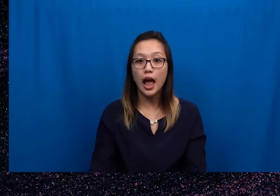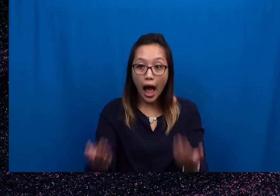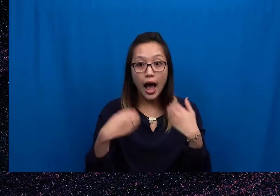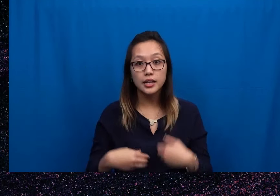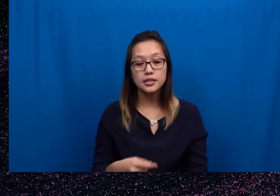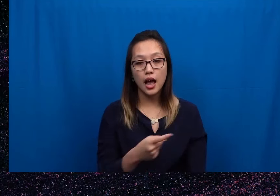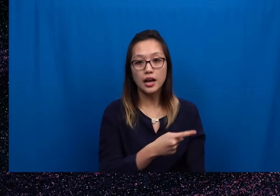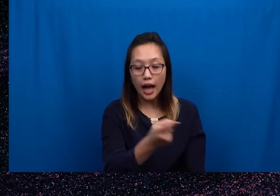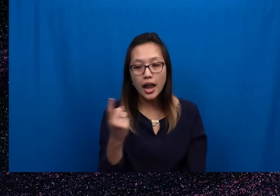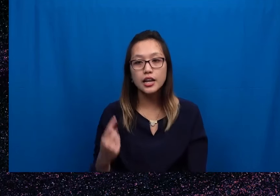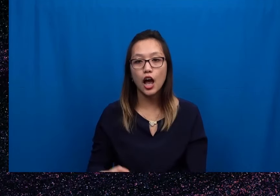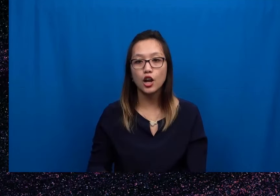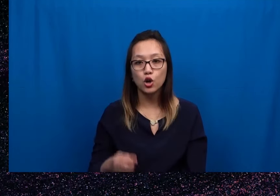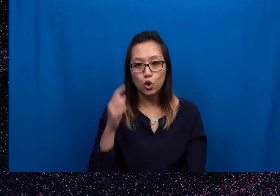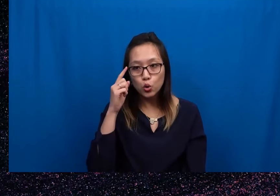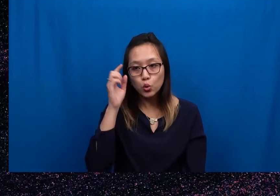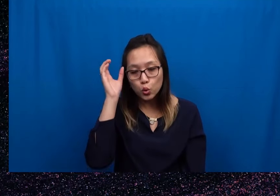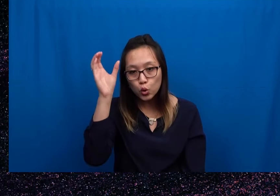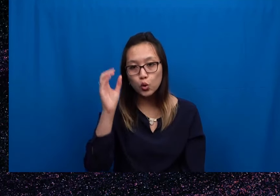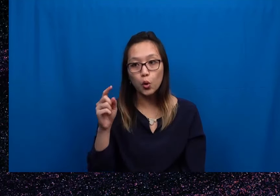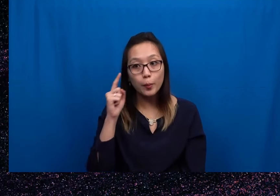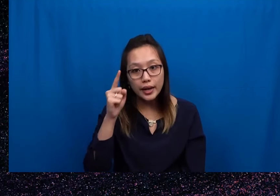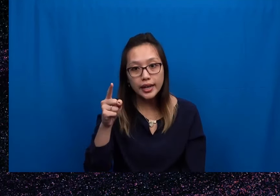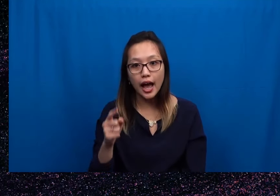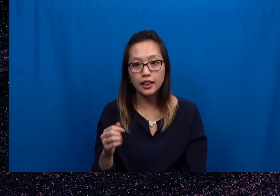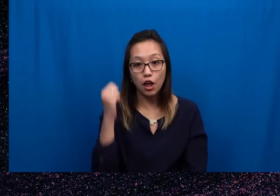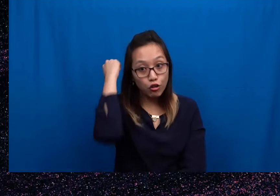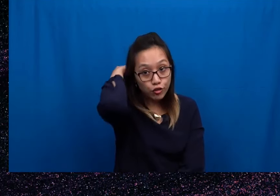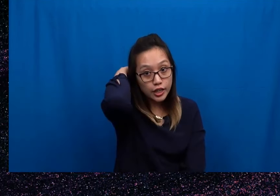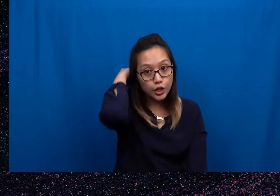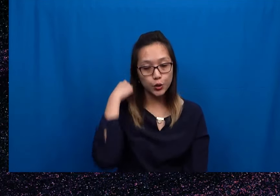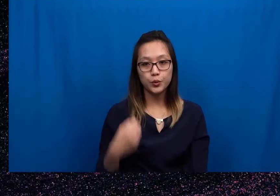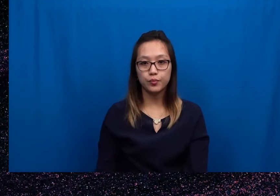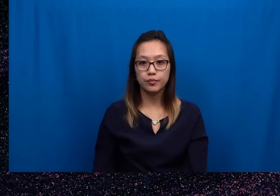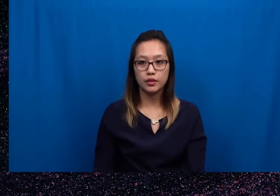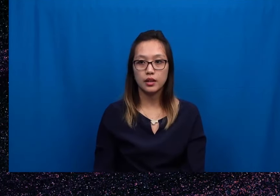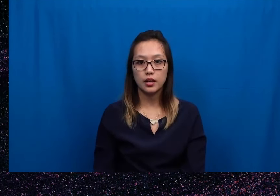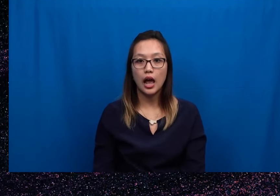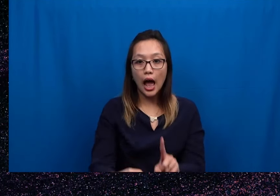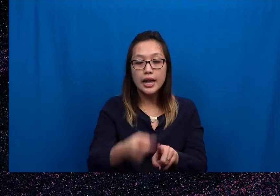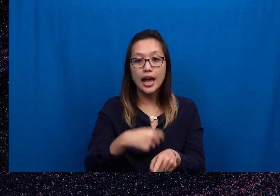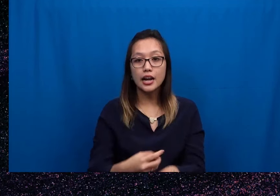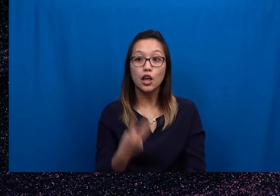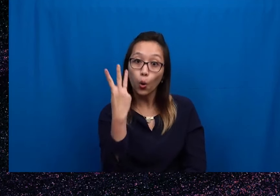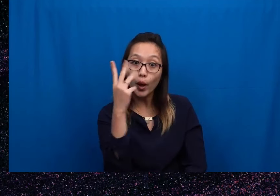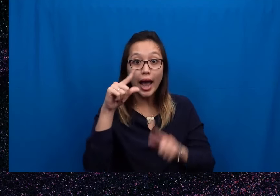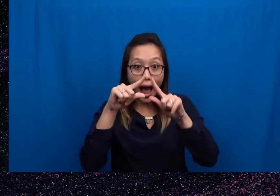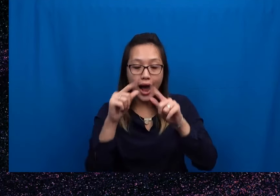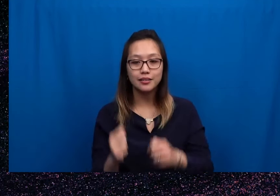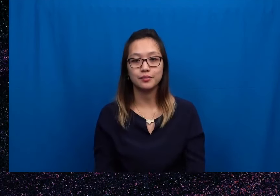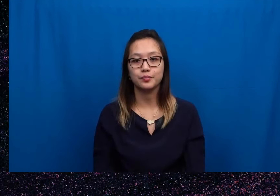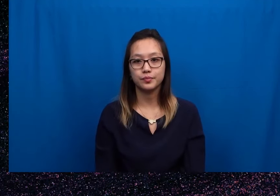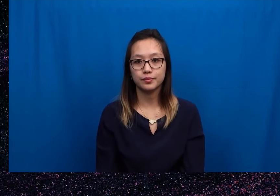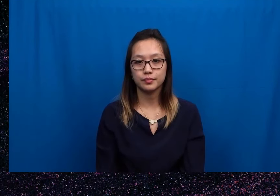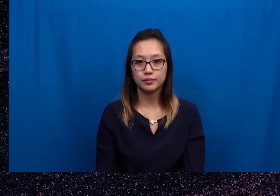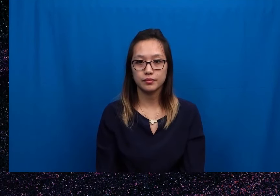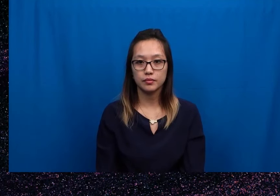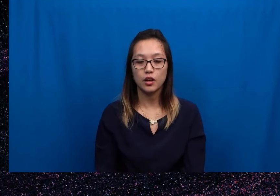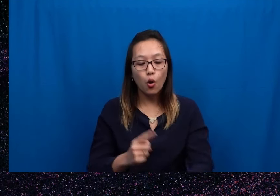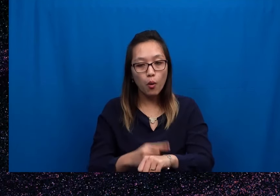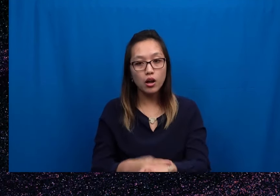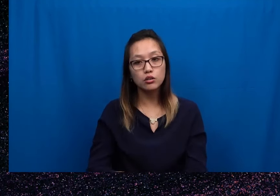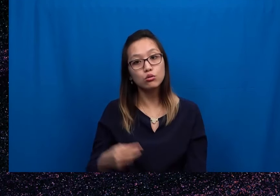melalui grup WA. Ini luar biasa. Ketika saya melihat video ini,